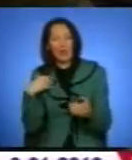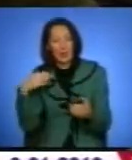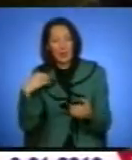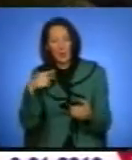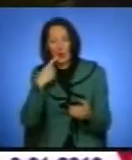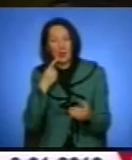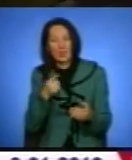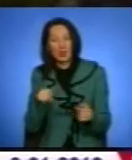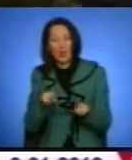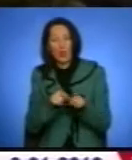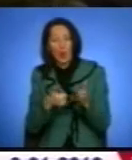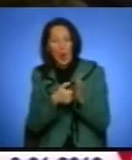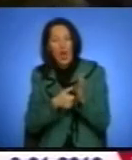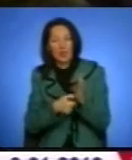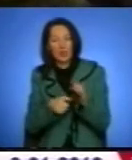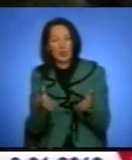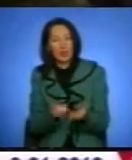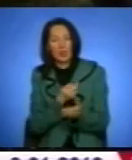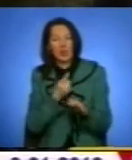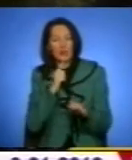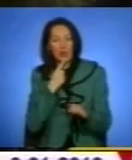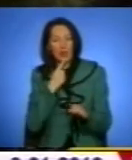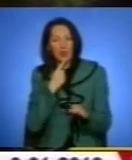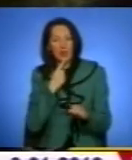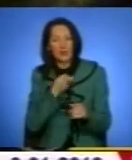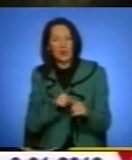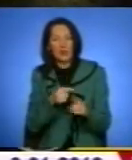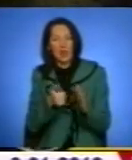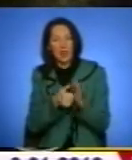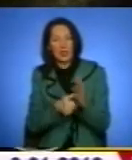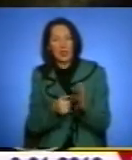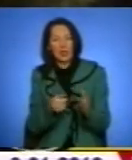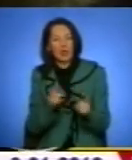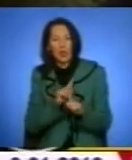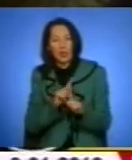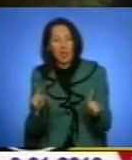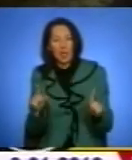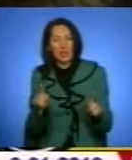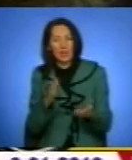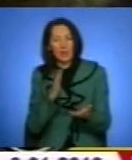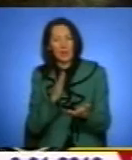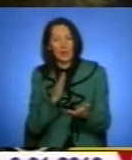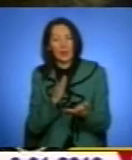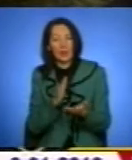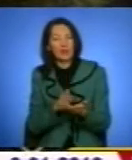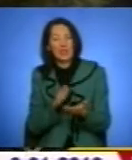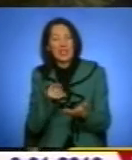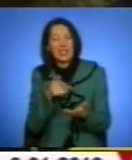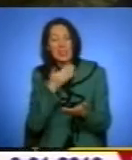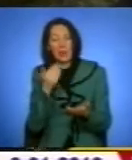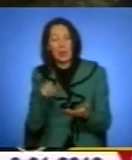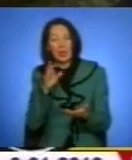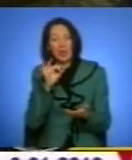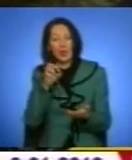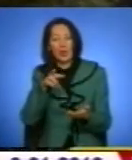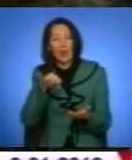Ця глина дуже багато де, напевно, би використовувалася. Ну, вона унікальна, вона має, в неї немає домішок, тобто немає відсутній пісок і